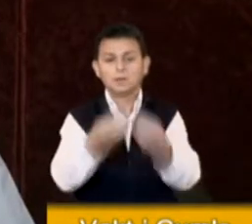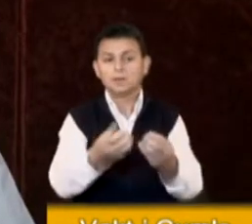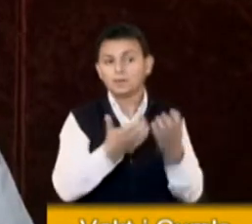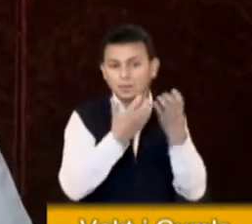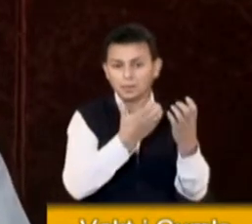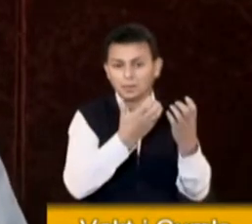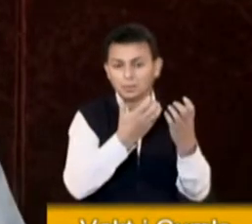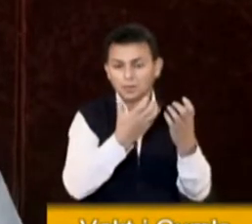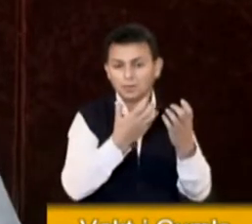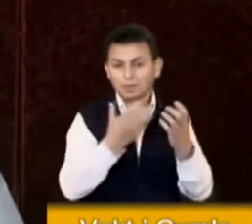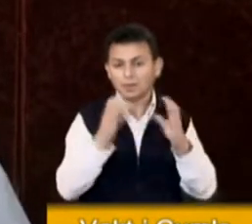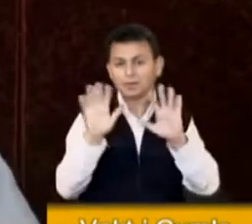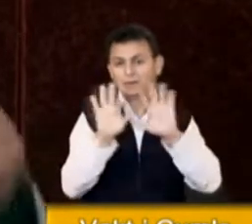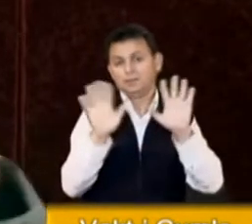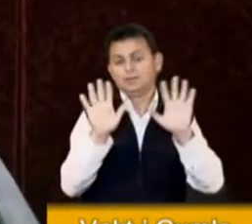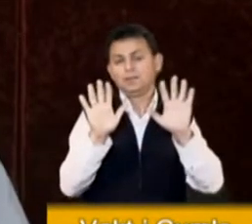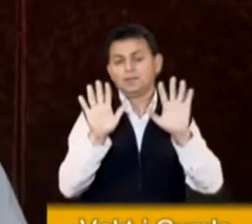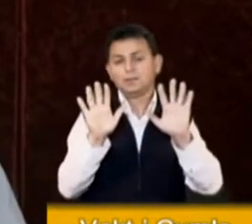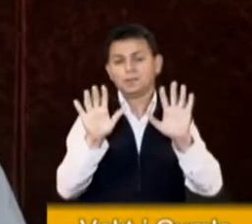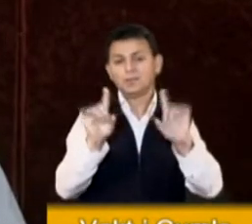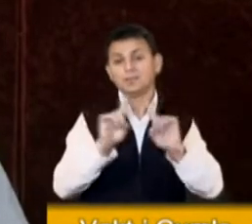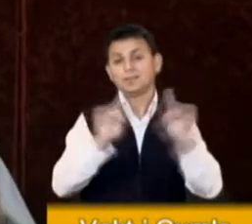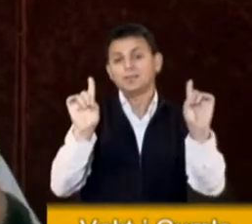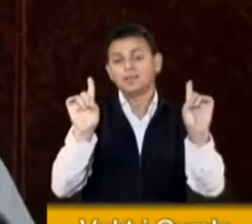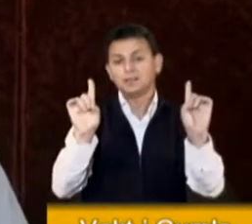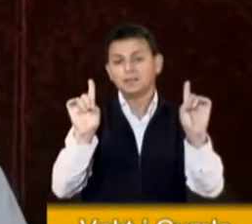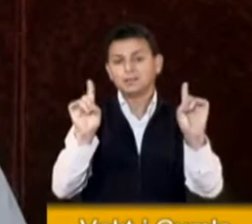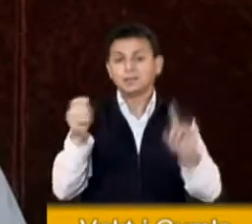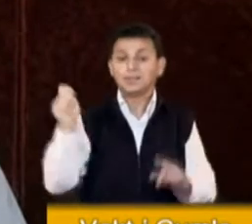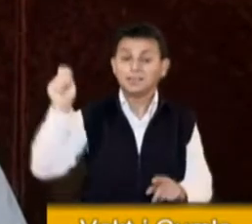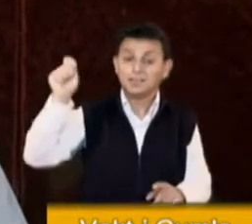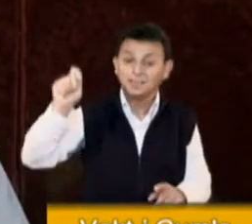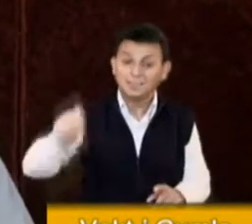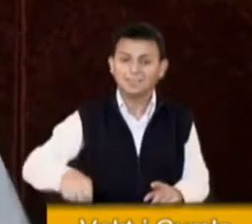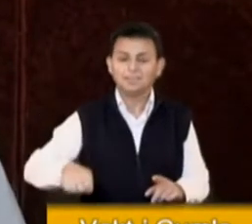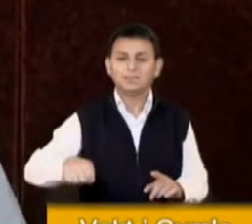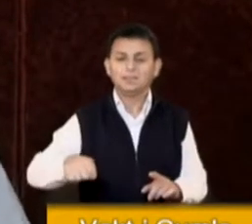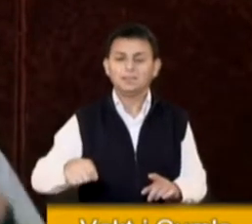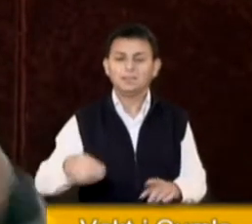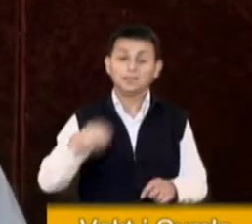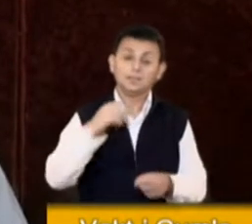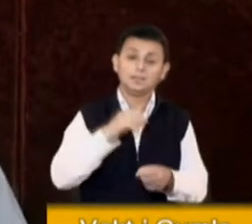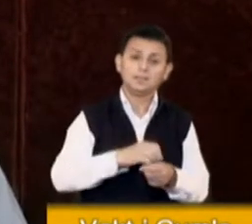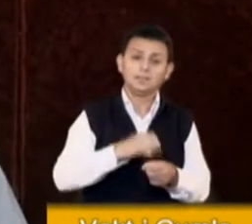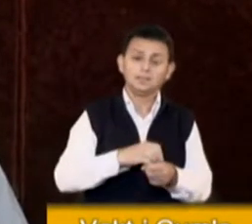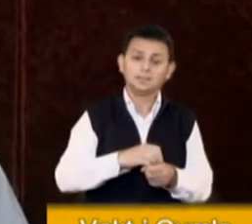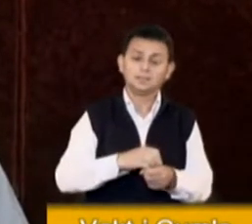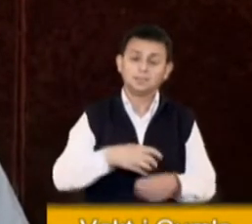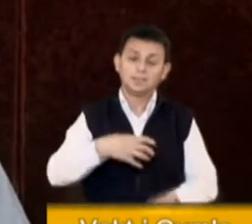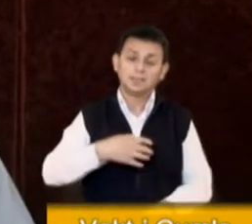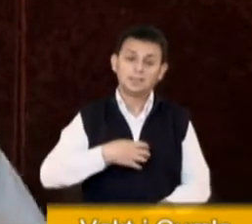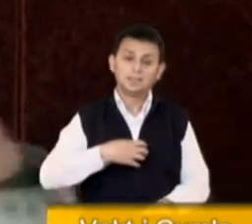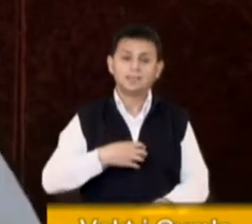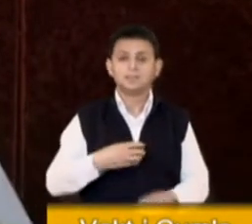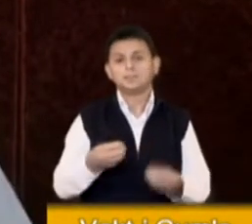halde ve bu nimetlerin kendisine verilmesinin kendisinin iyi bir insan